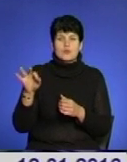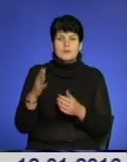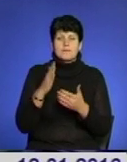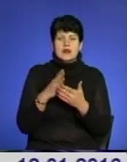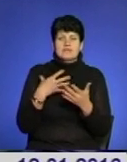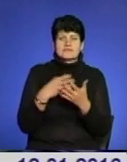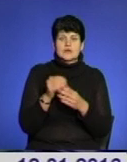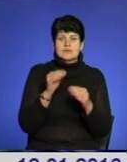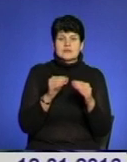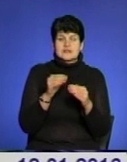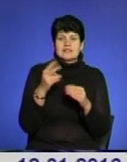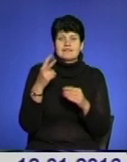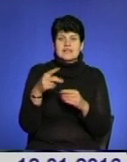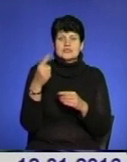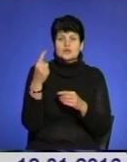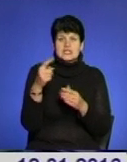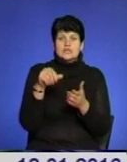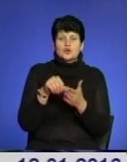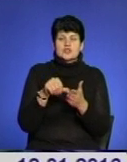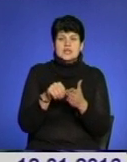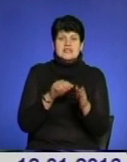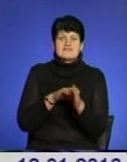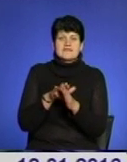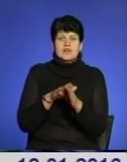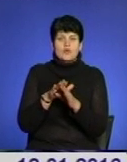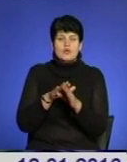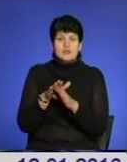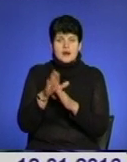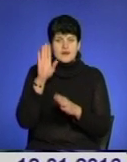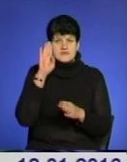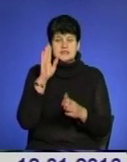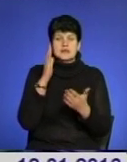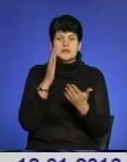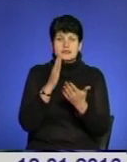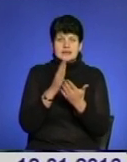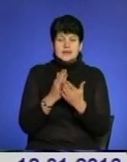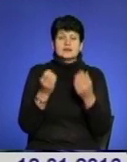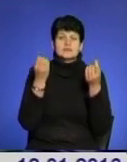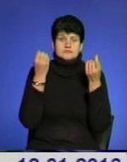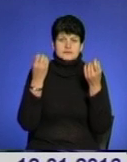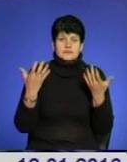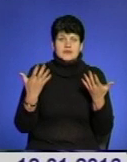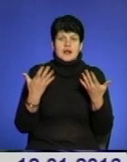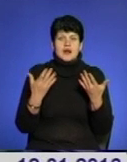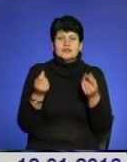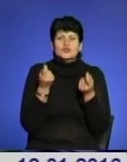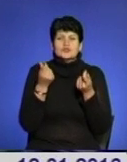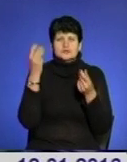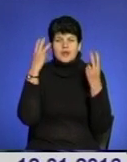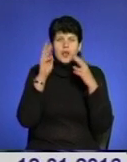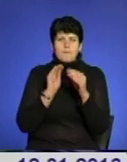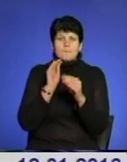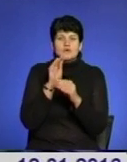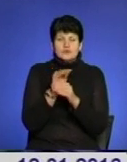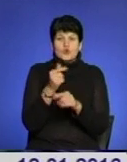складі 21 учасника-виконавця. Сам по своїй суті він є класичним, але модернізованим. Головну